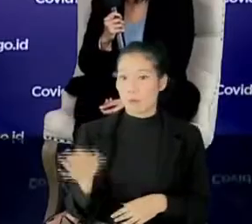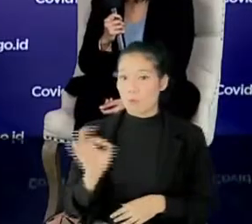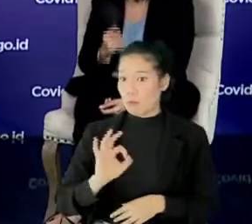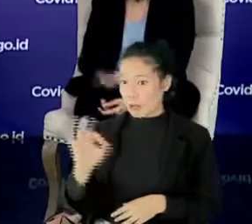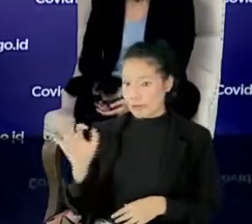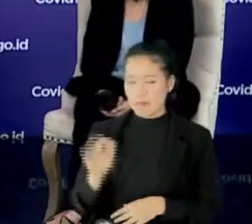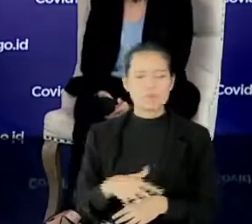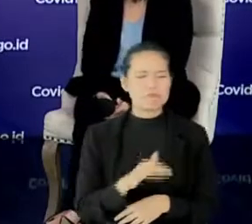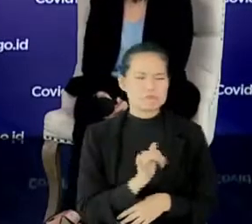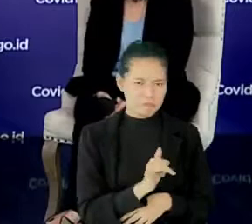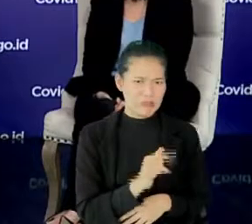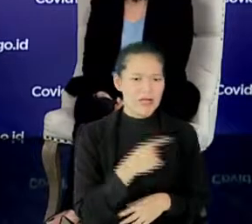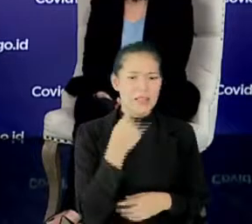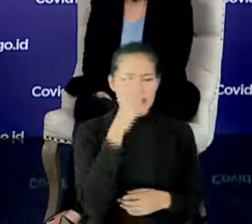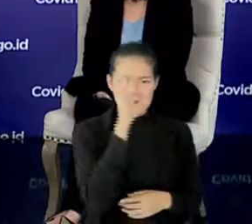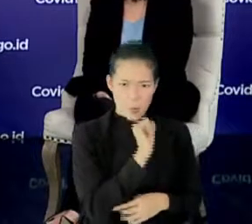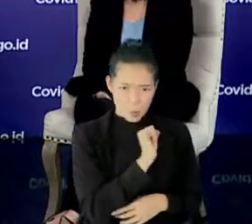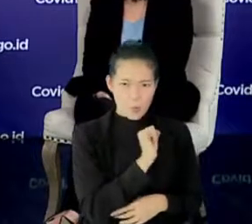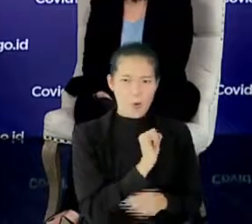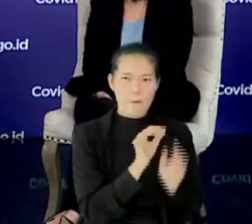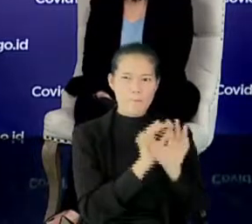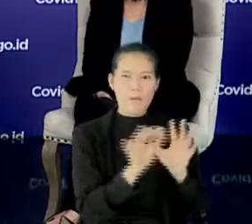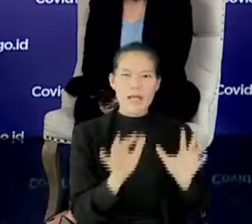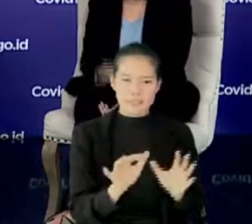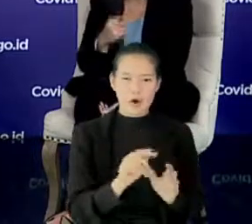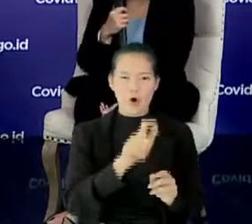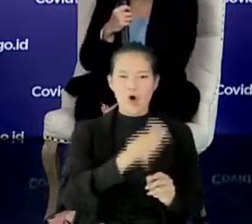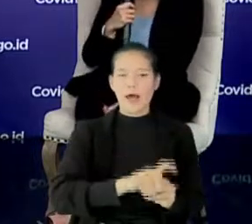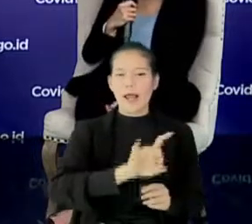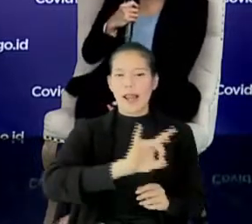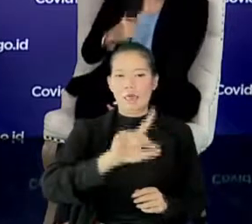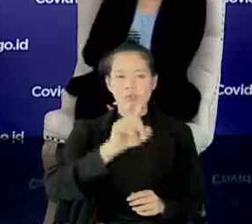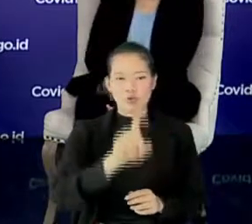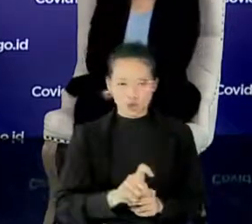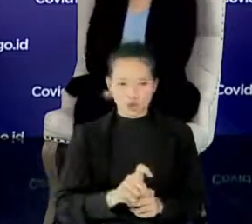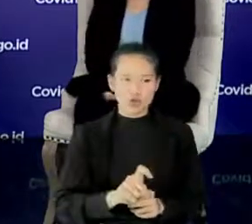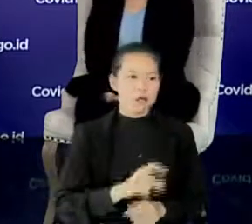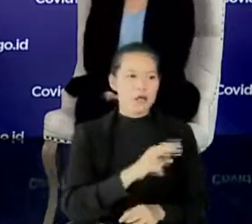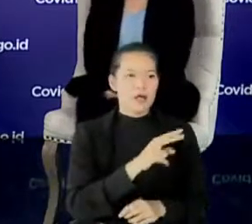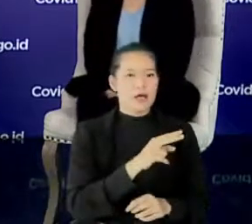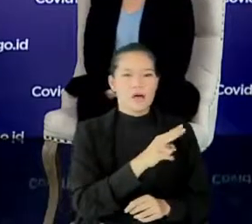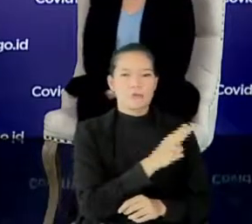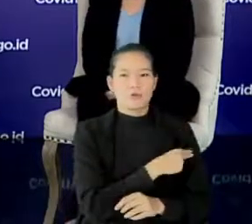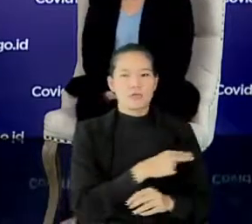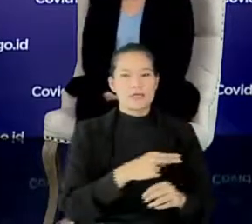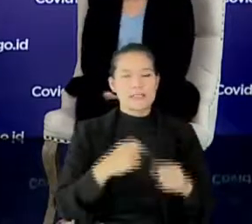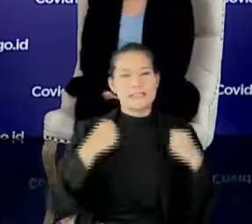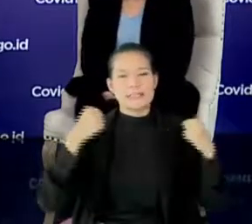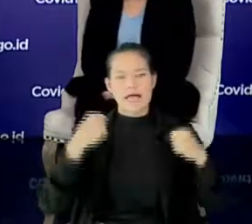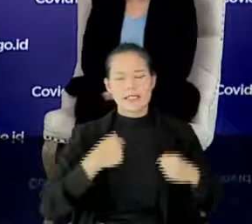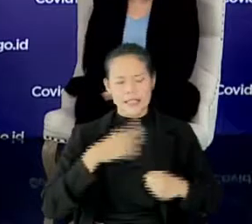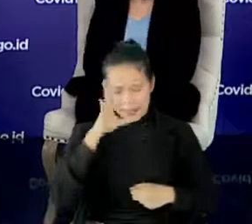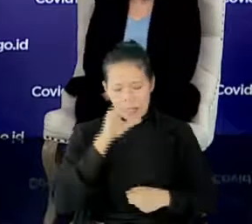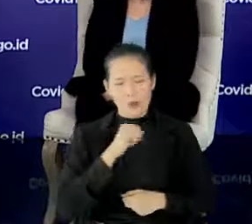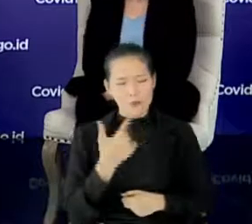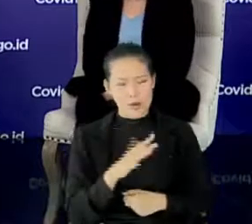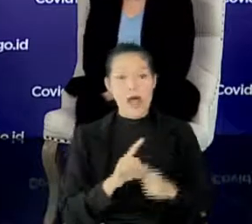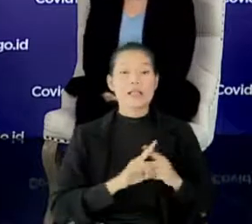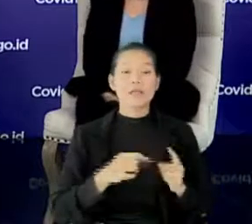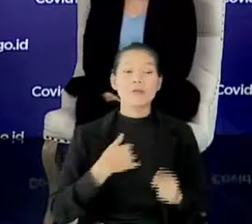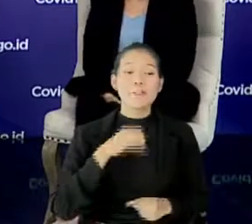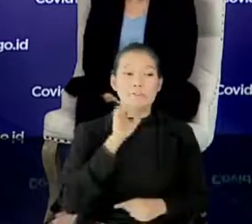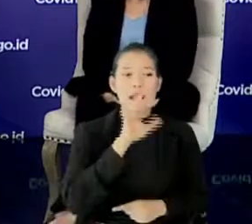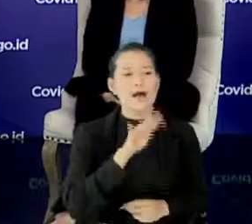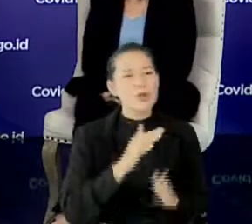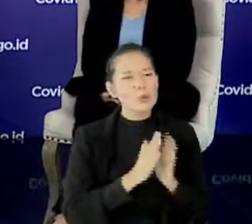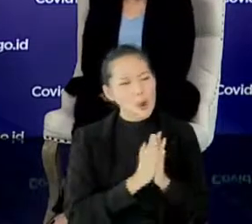ya. Belum Mas pernah ya. Dan kita tahu memang masih banyak yang memerlukan, misalnya betul, ya, betul. Nakes segala macam, kita juga tahu diri. Tapi kita juga bilang,